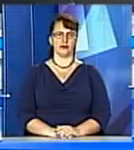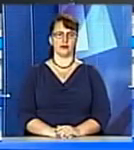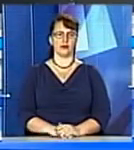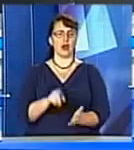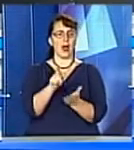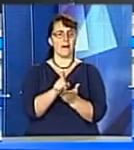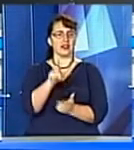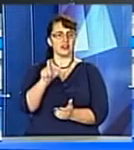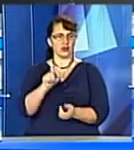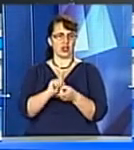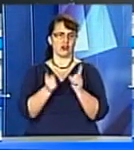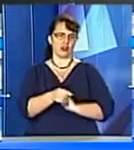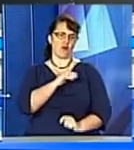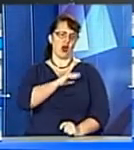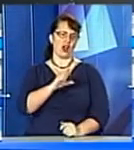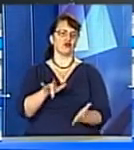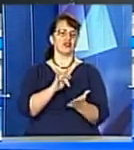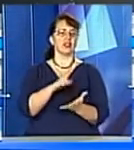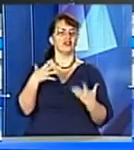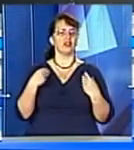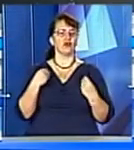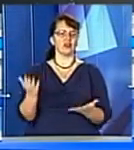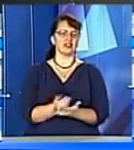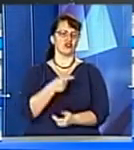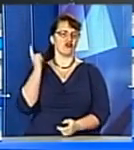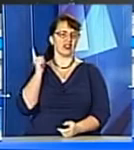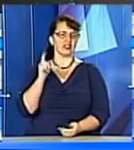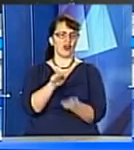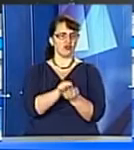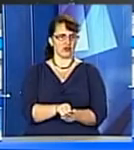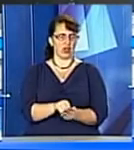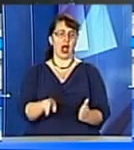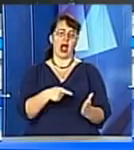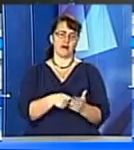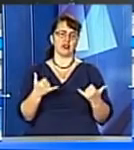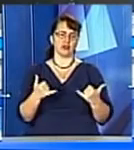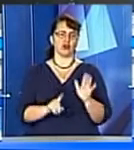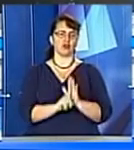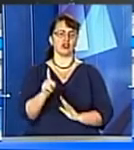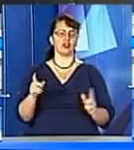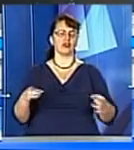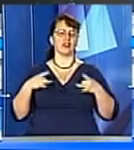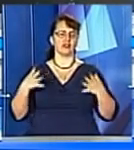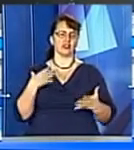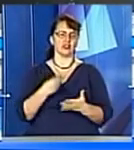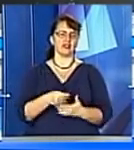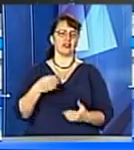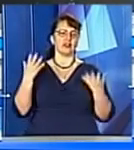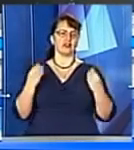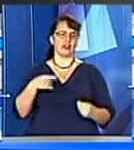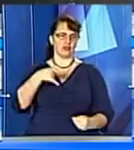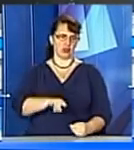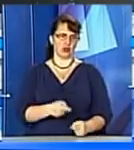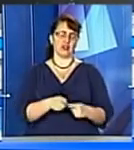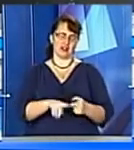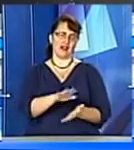Пенсіонери стали багатшими. У центрі Львова знайшли давній цвинтар. Місто вже сьогодні почало святкувати свій день народження. Це, з-поміж